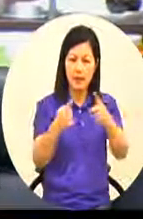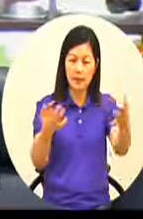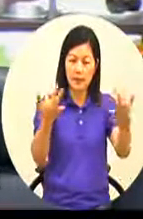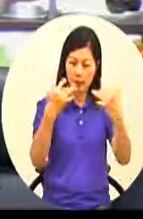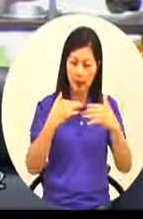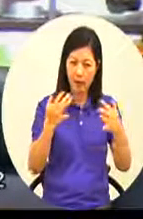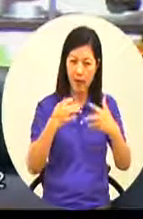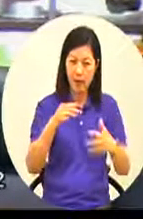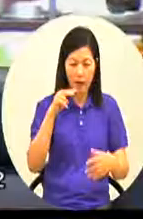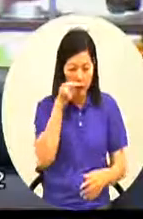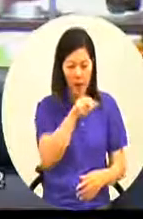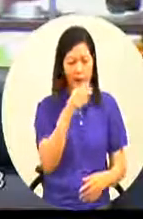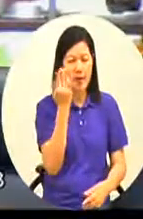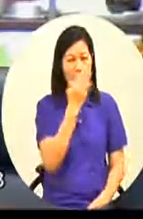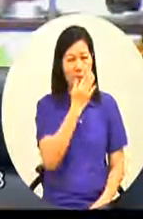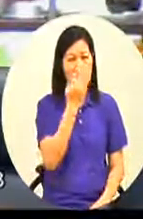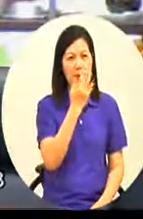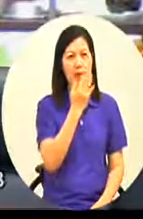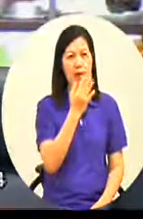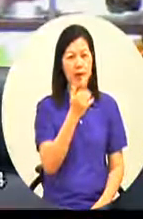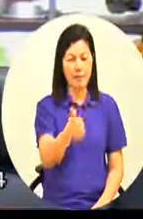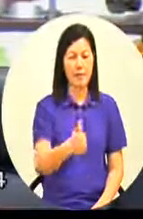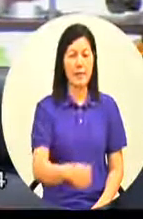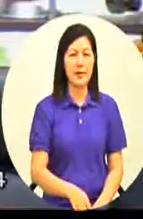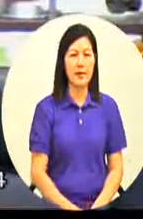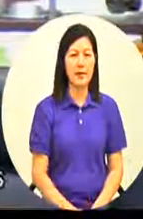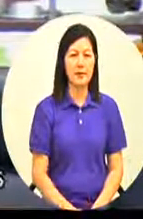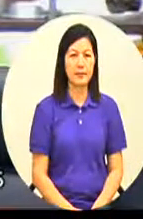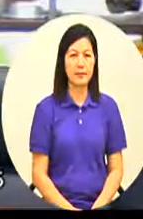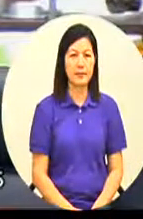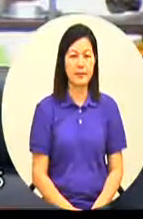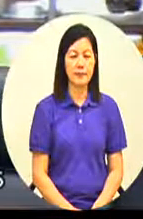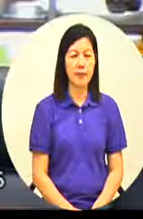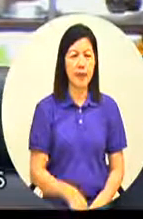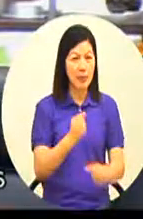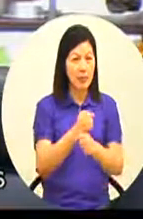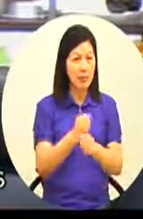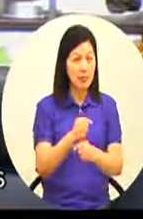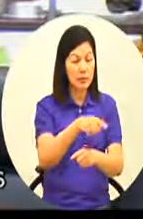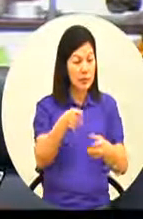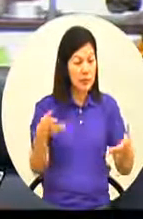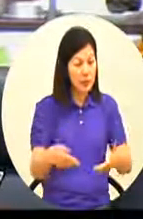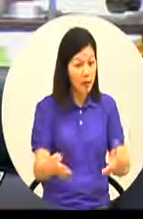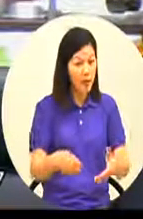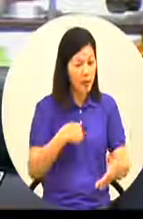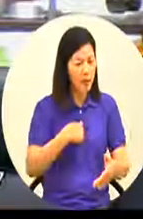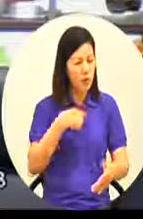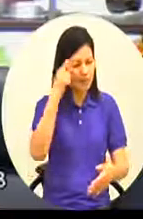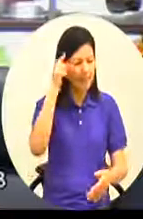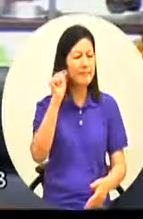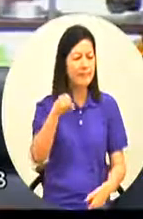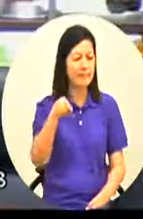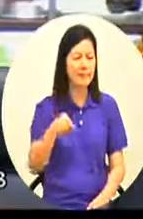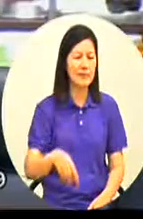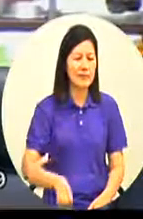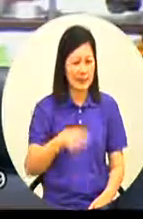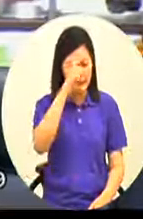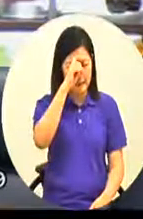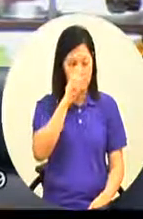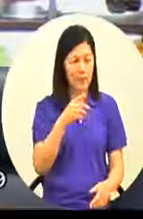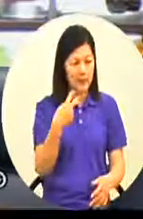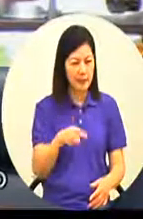常漂亮的一个门面。好，所以你们做这一些的一个开发，我们都很认同，也很希望你